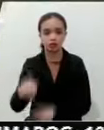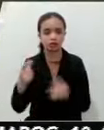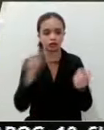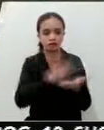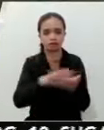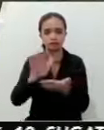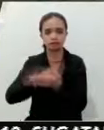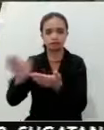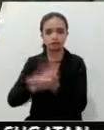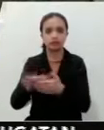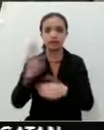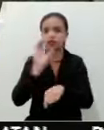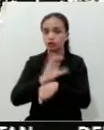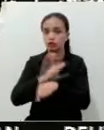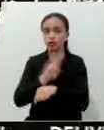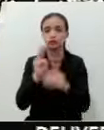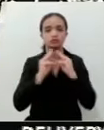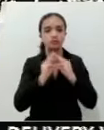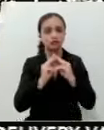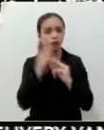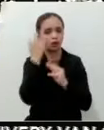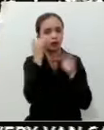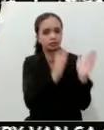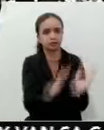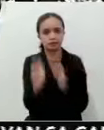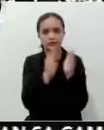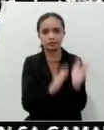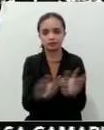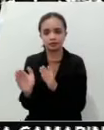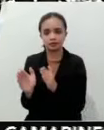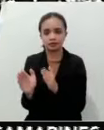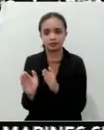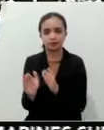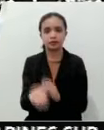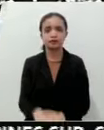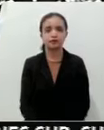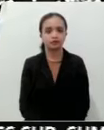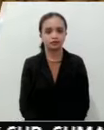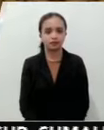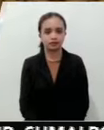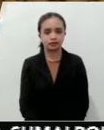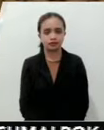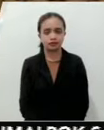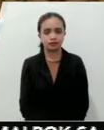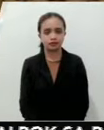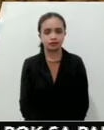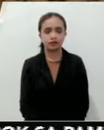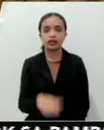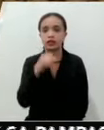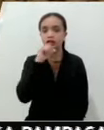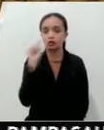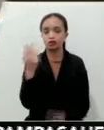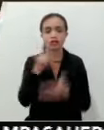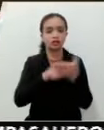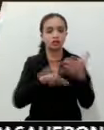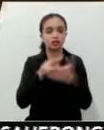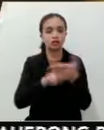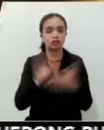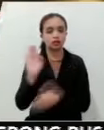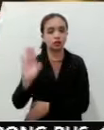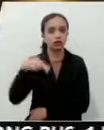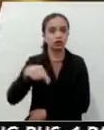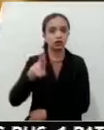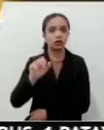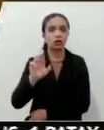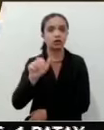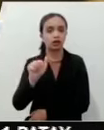nito bilang paghahanda sa banal na buwan ng mga Muslim. Bukod sa pagbabasa ng Quran, magkakaroon dito ng mga contest